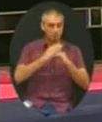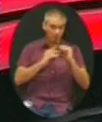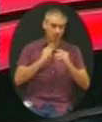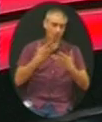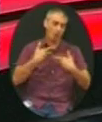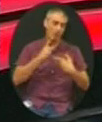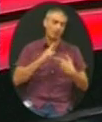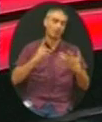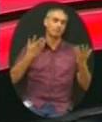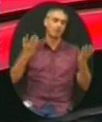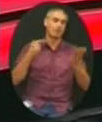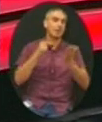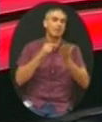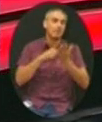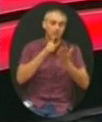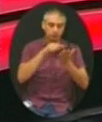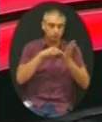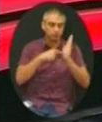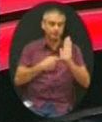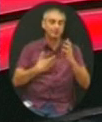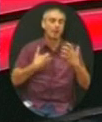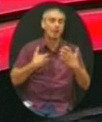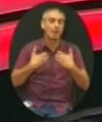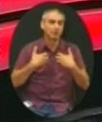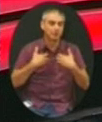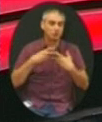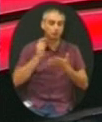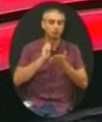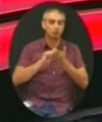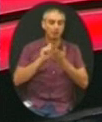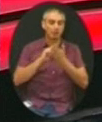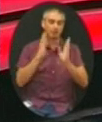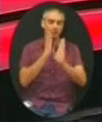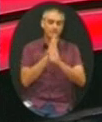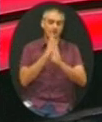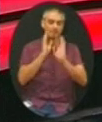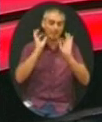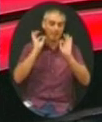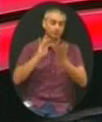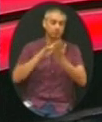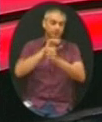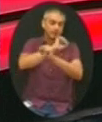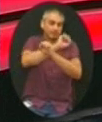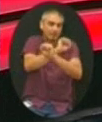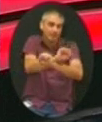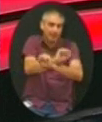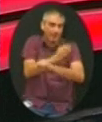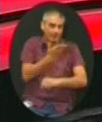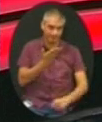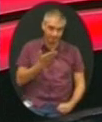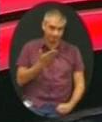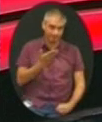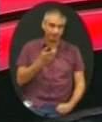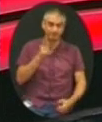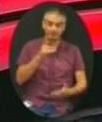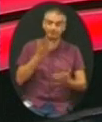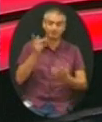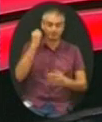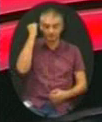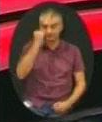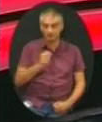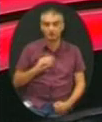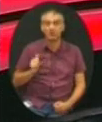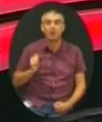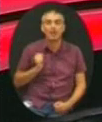ינתן לו. לא ינתן לו משום שהוא מציג הצגות שכתבו אותם מחבלים מורשעים, מחבל מורשע במקרה הזה, שיושב על רצח